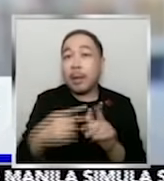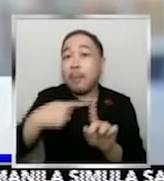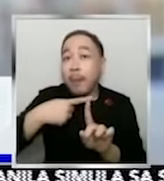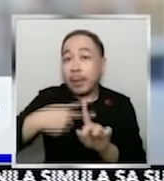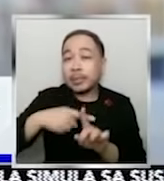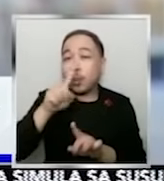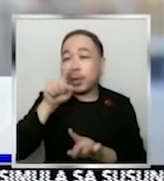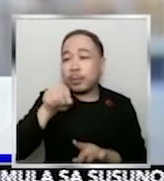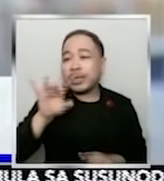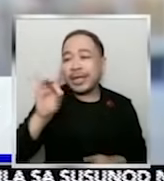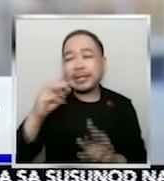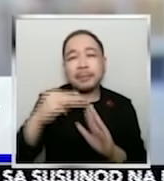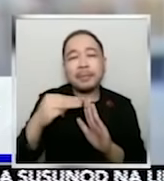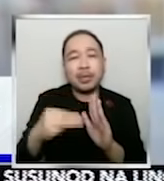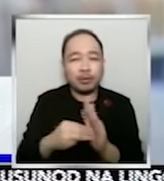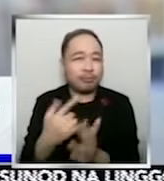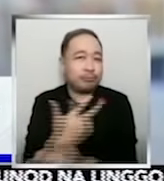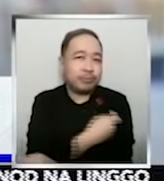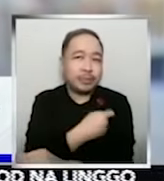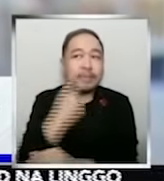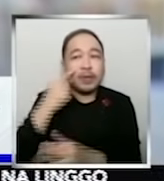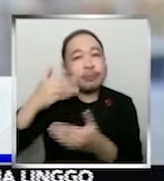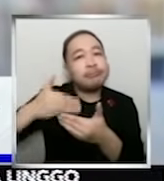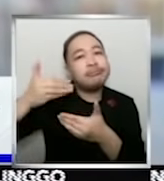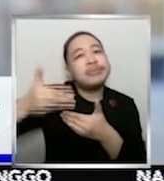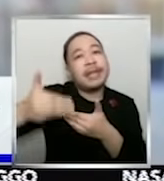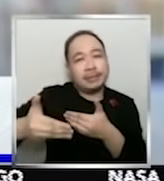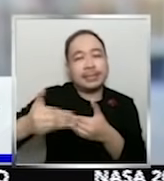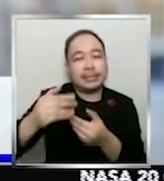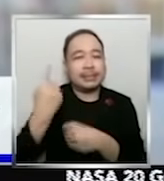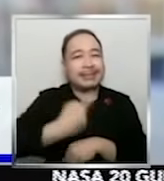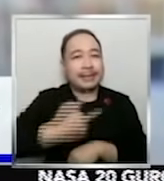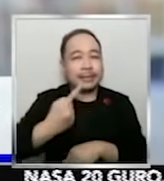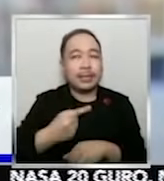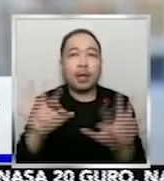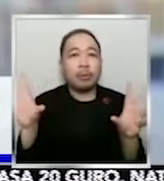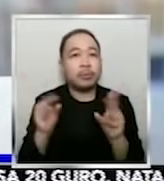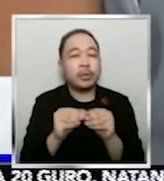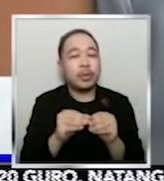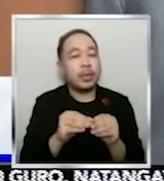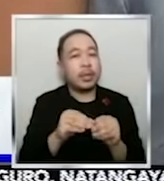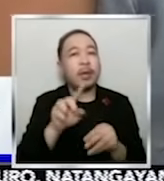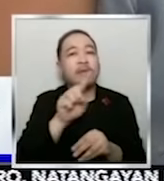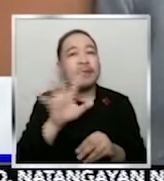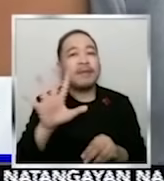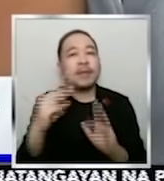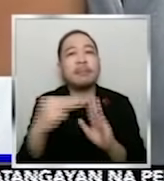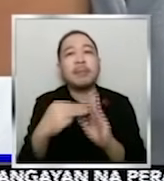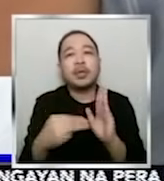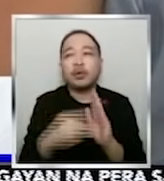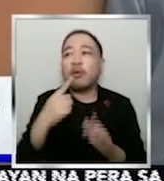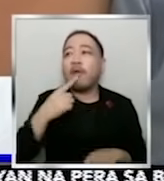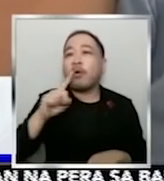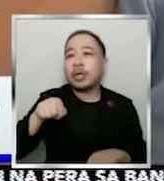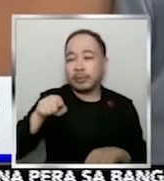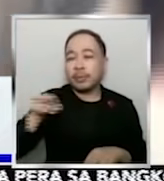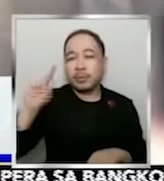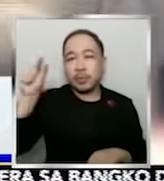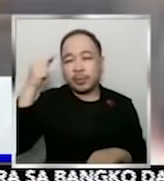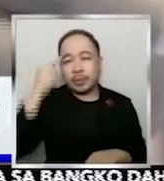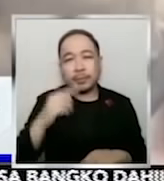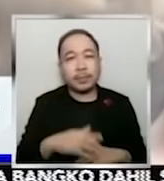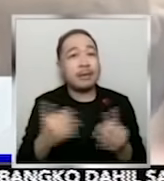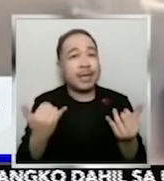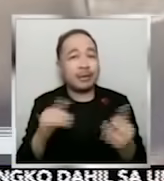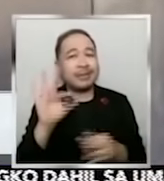sa mga susunod na araw. Aabot daw sa 15 milyon ang in-order ng pamahalaan. Siyam na rehiyon na sa buong bansa ang